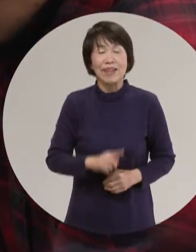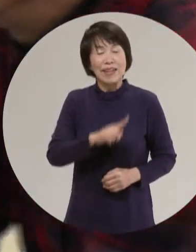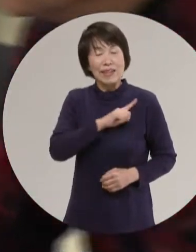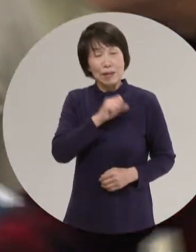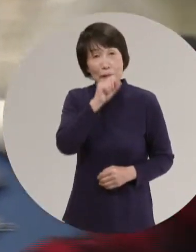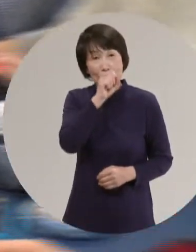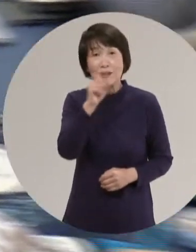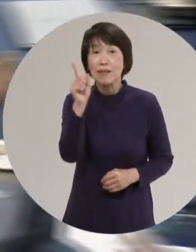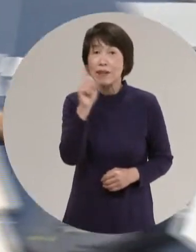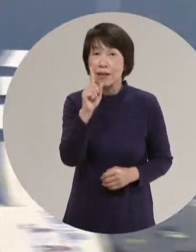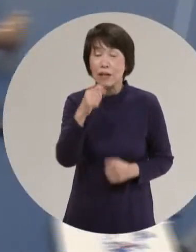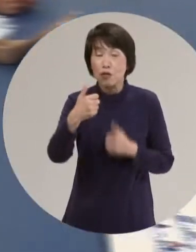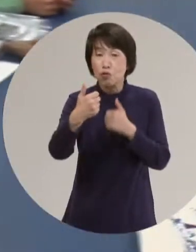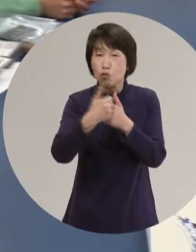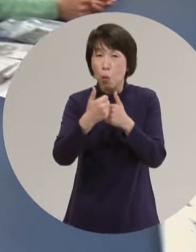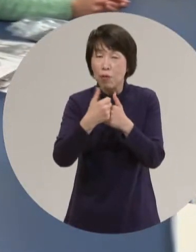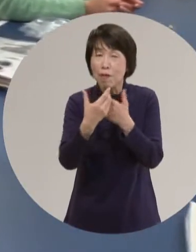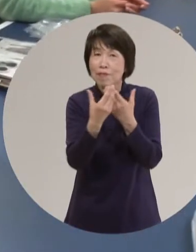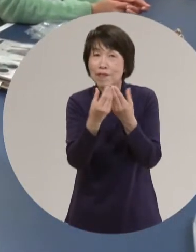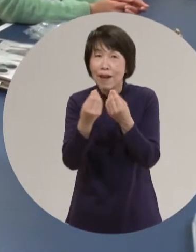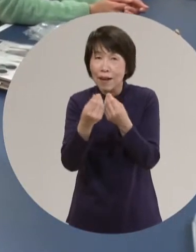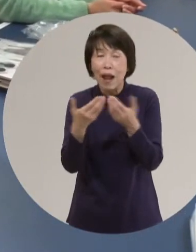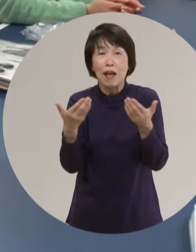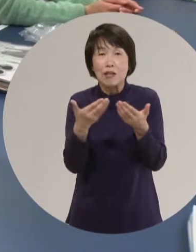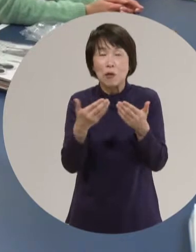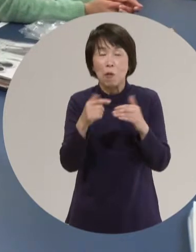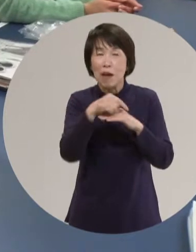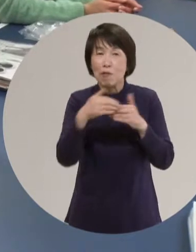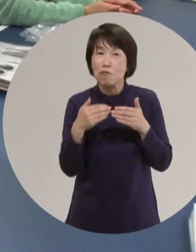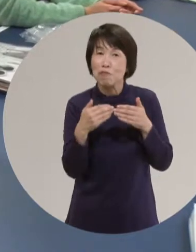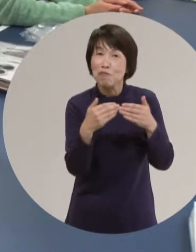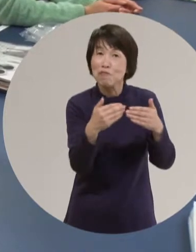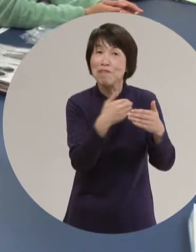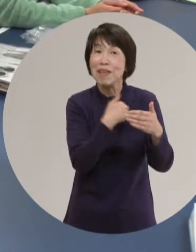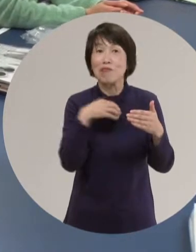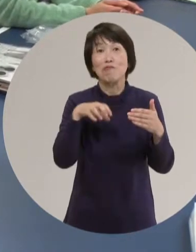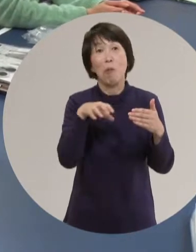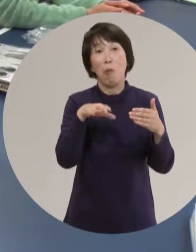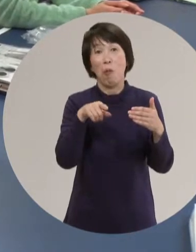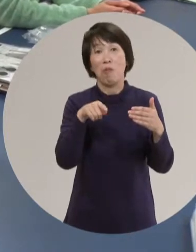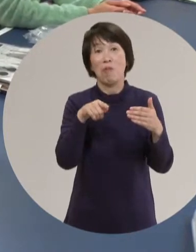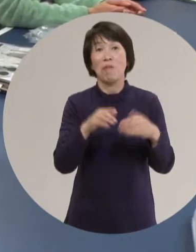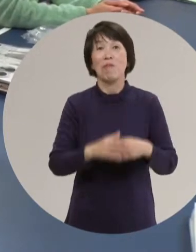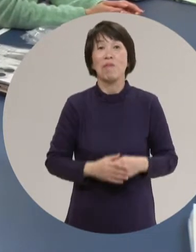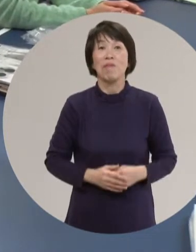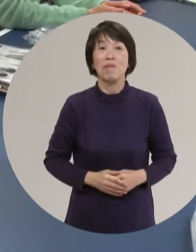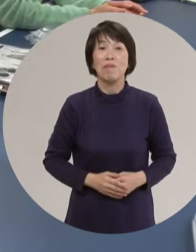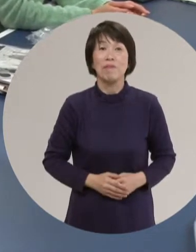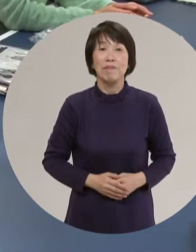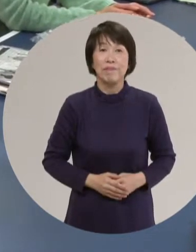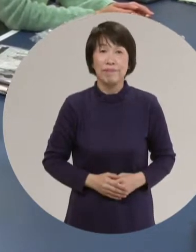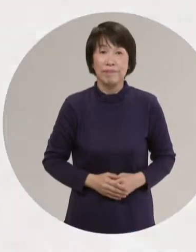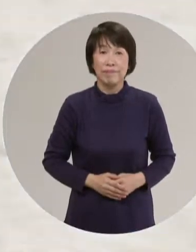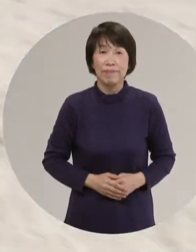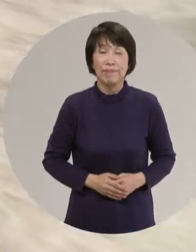最大のメリットは相談しながら事業を展開することができるところなんです。